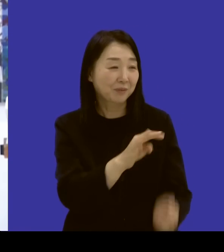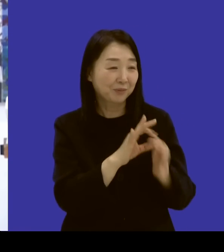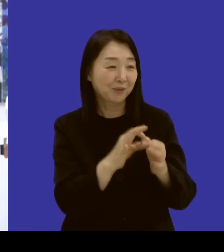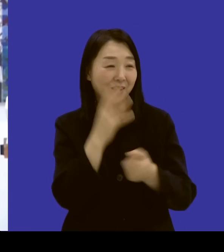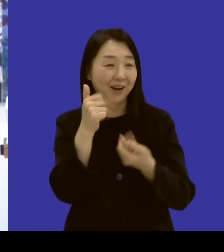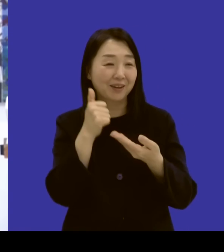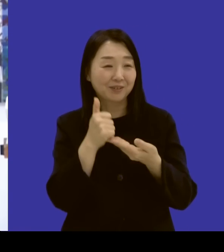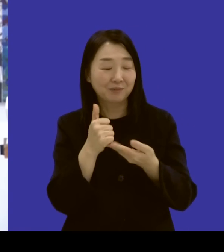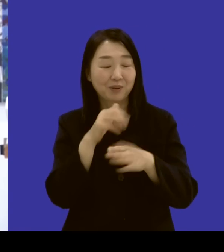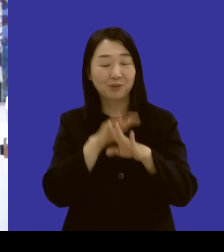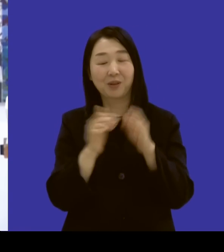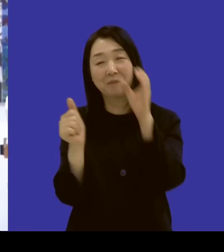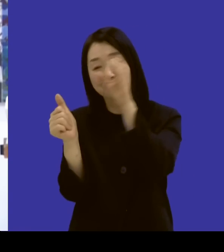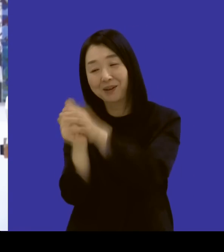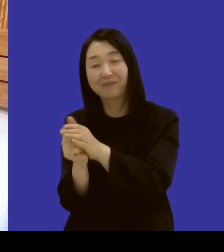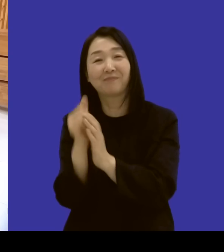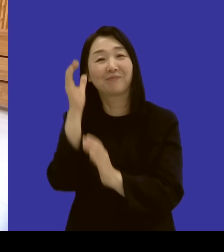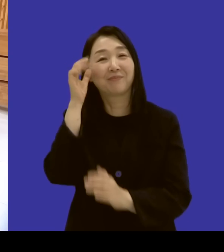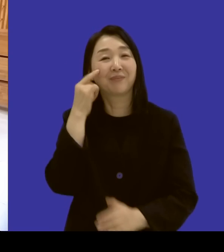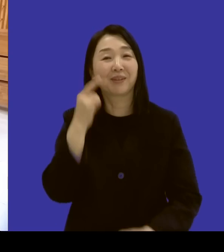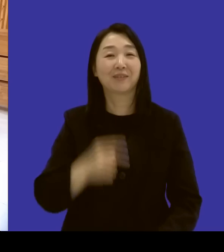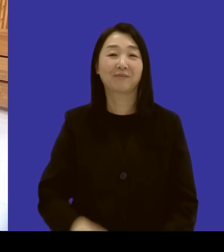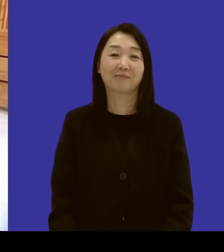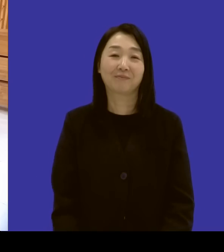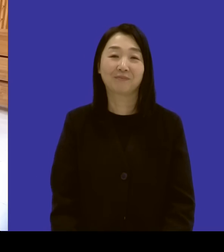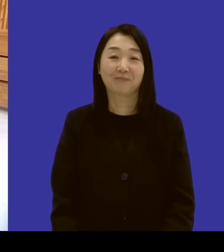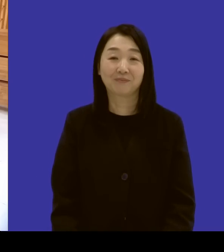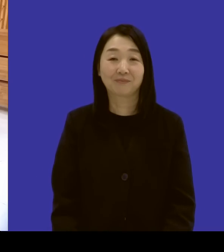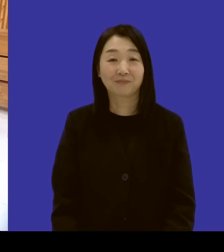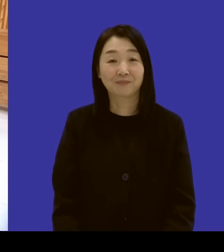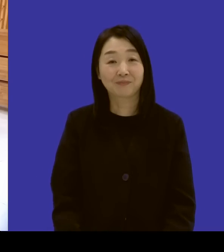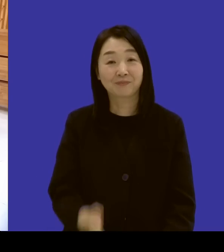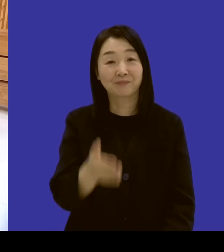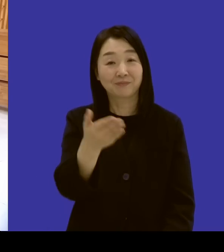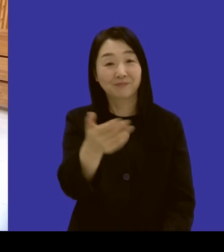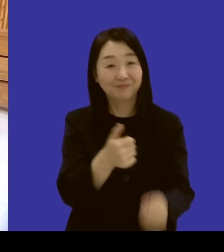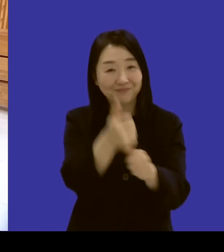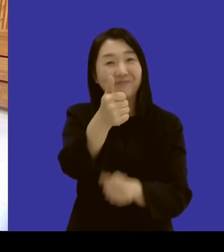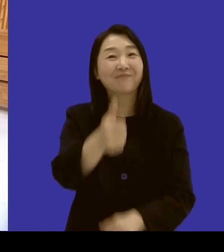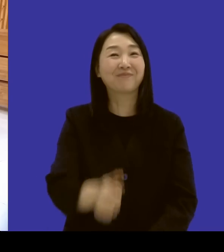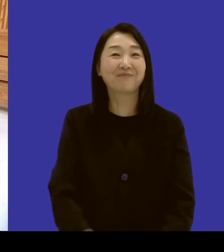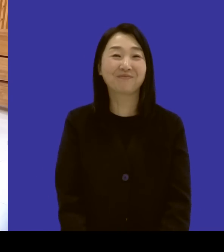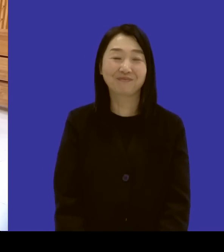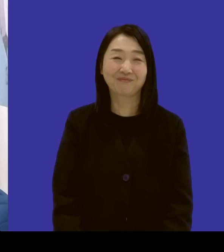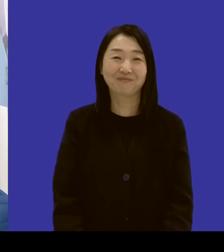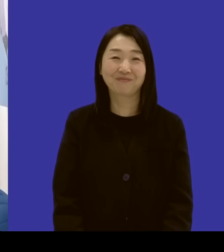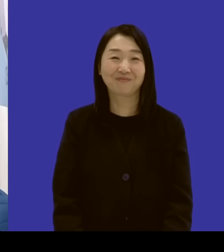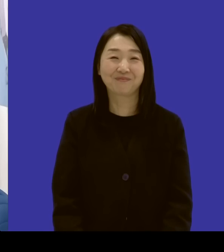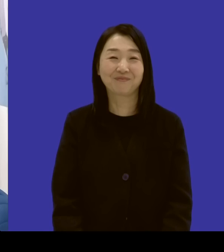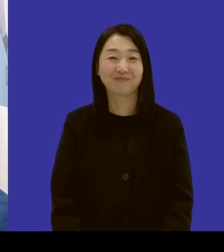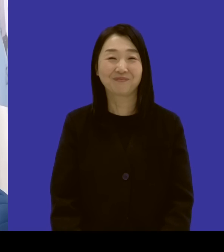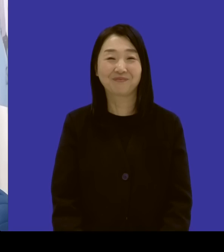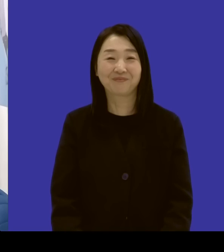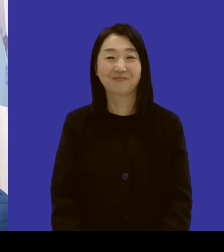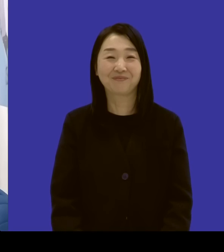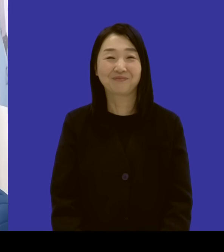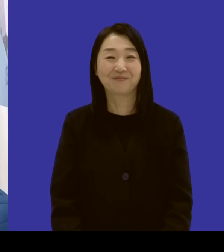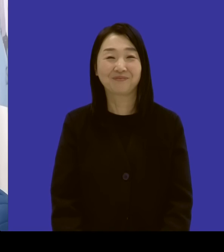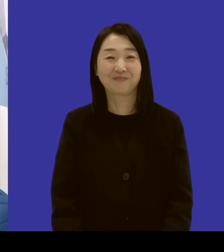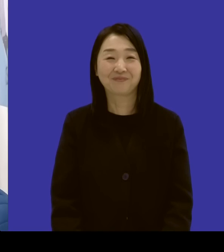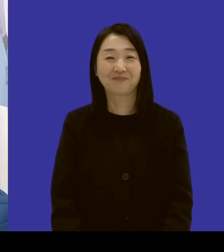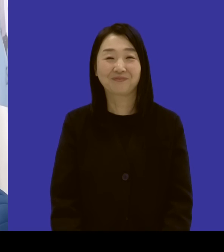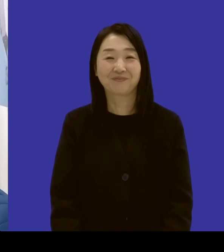그렇게 하나님 손에 맡겨질 것들을 기대합니다. 네. 네. You are one. 감사해요. 완전히